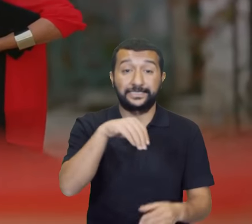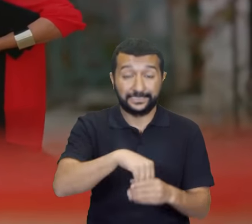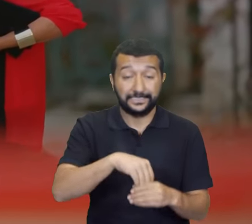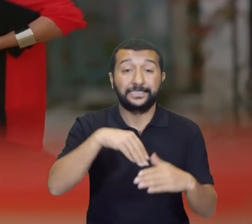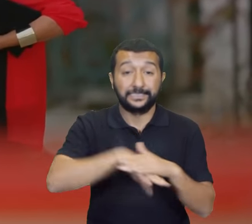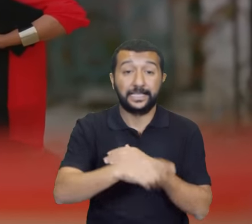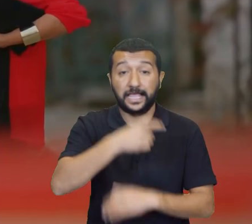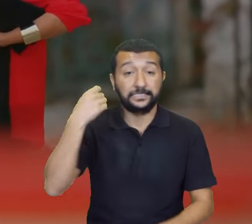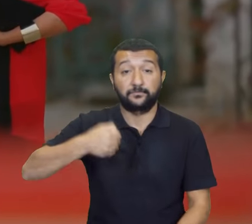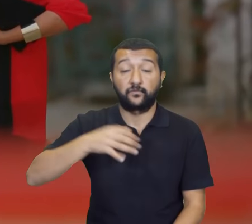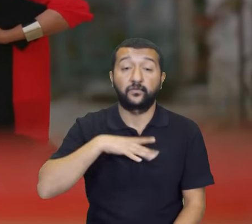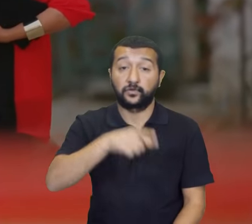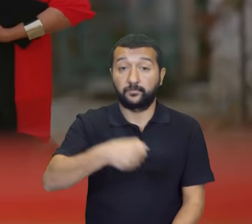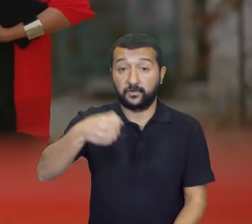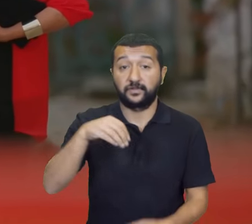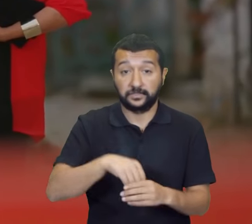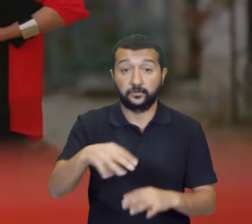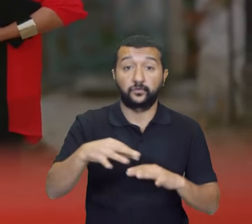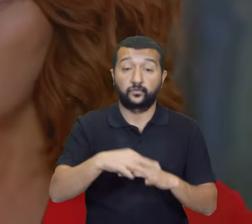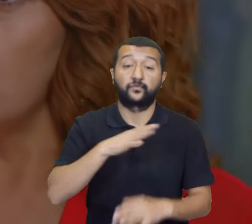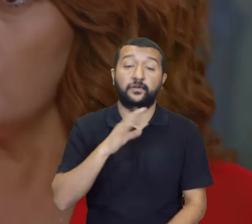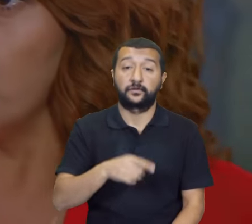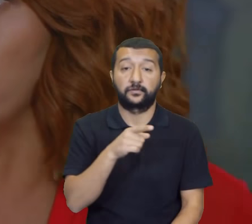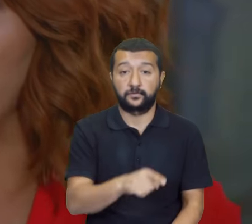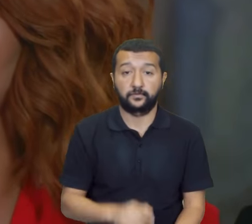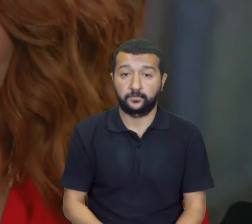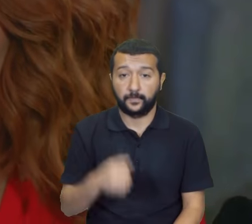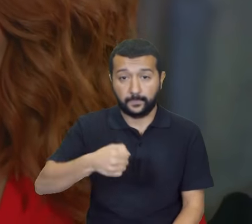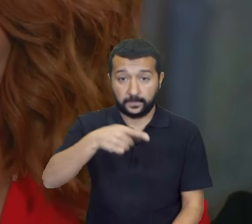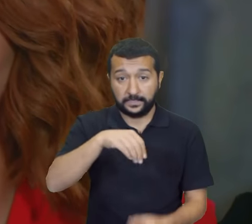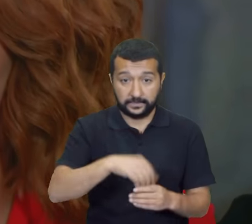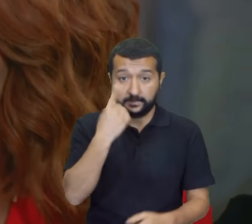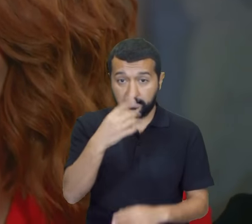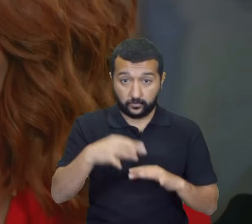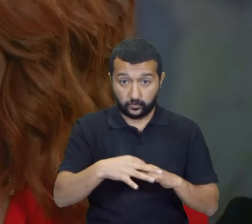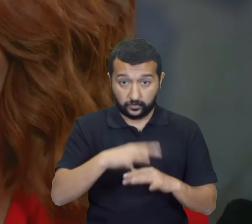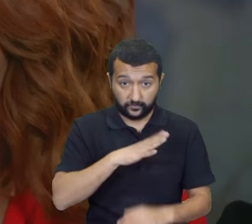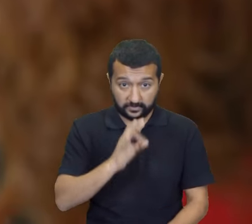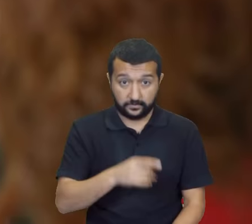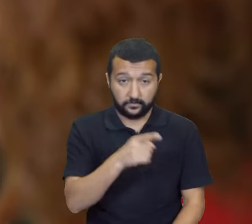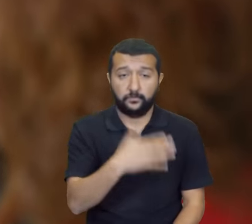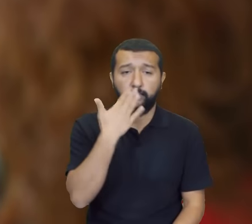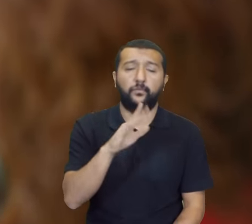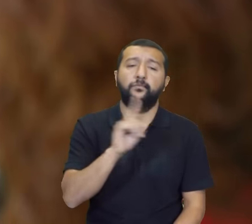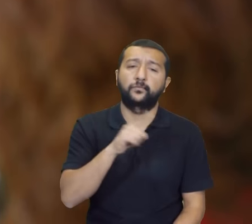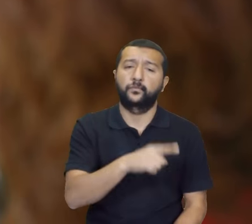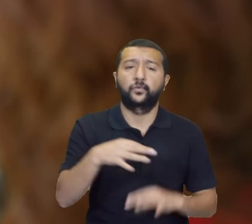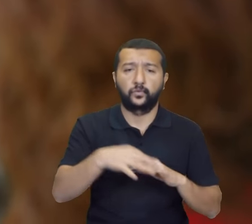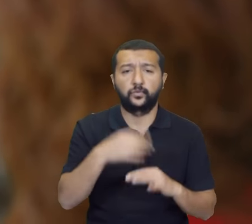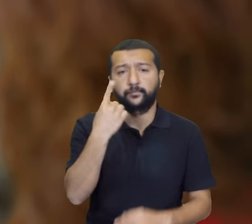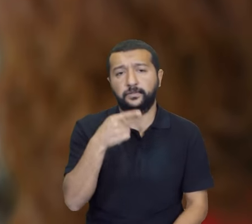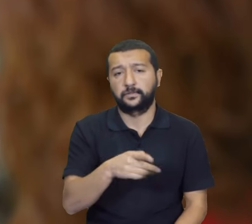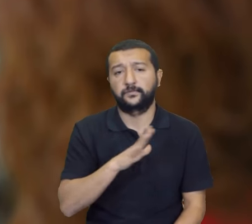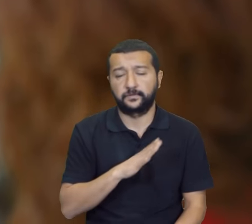sandığın içinde de eski bir bavul var. O bavulun içinde de yüzük var işte. Bavulun içinde bir tek yüzük mü vardı? Yok canım, yüzük sadece